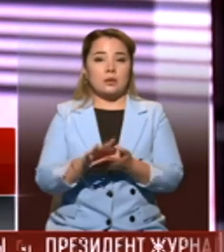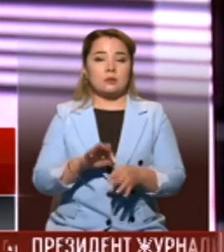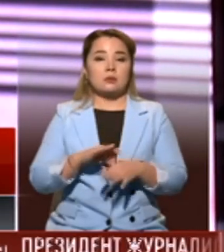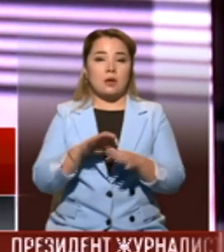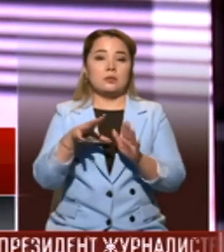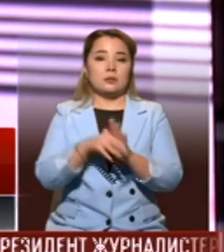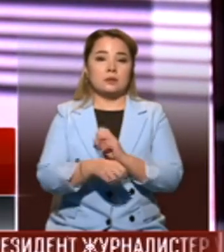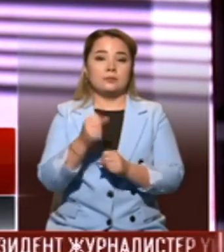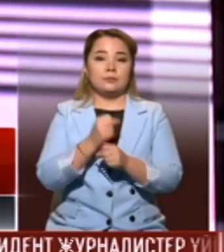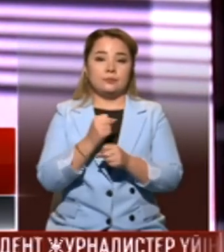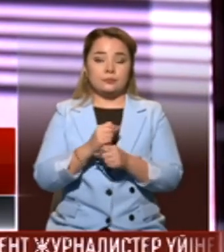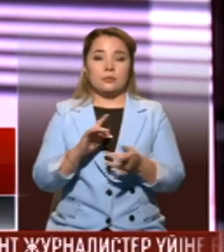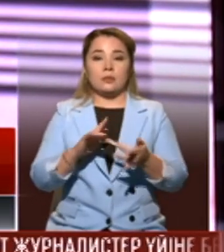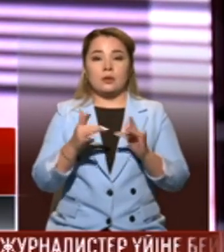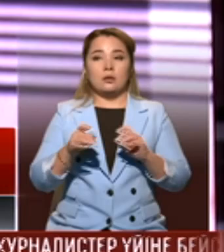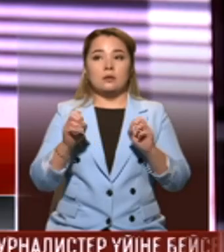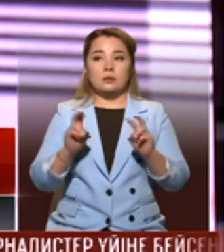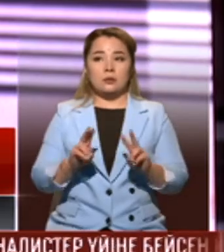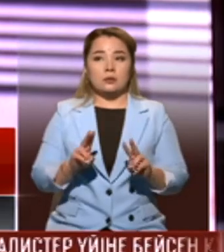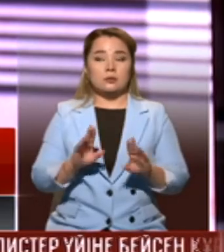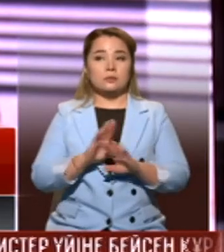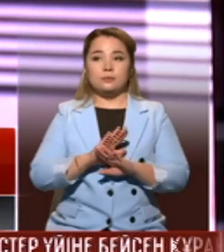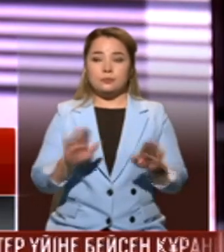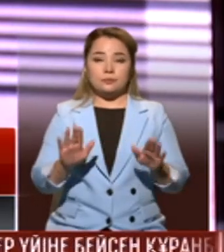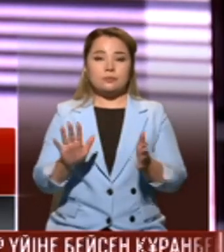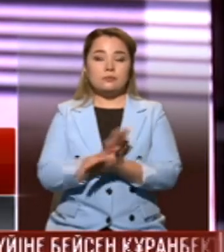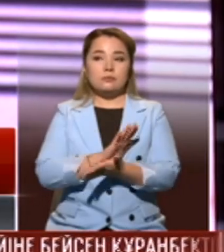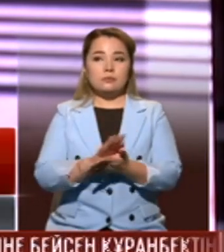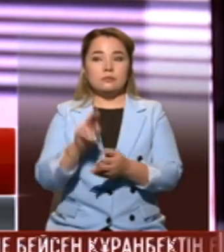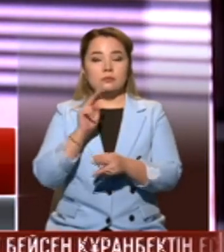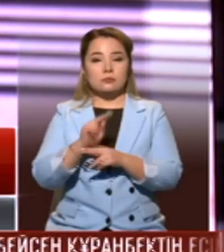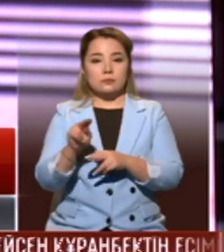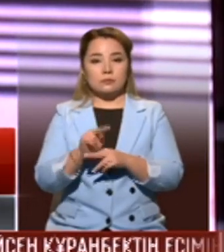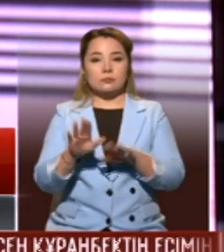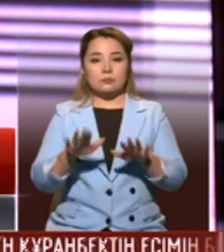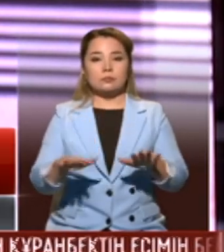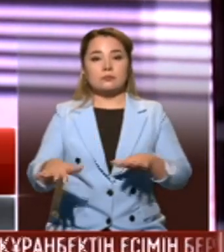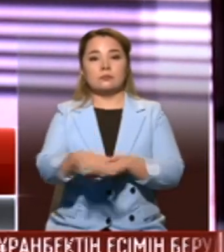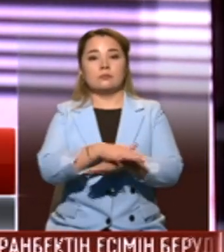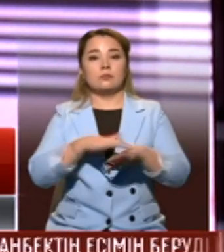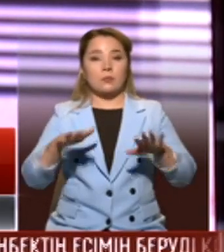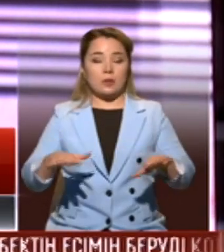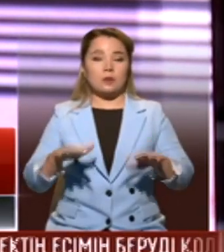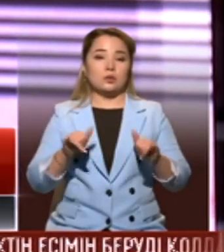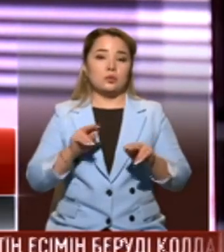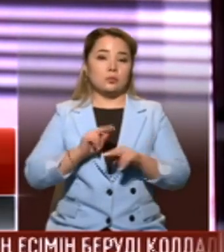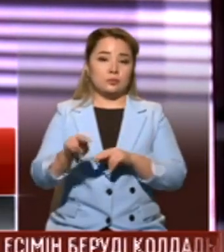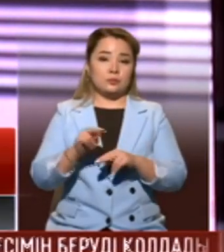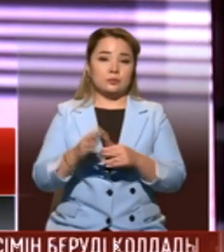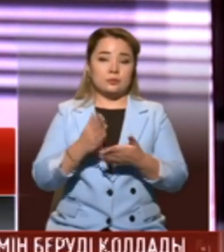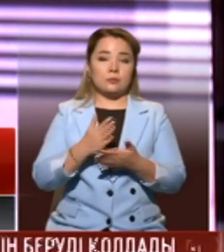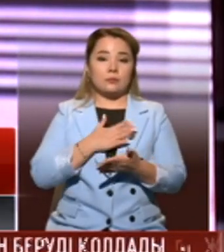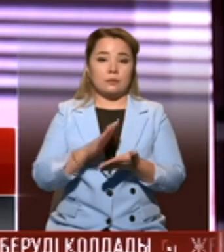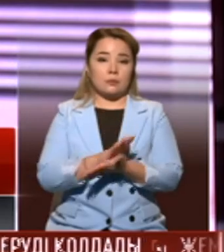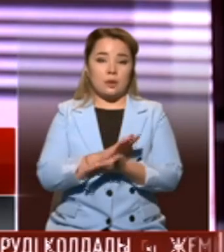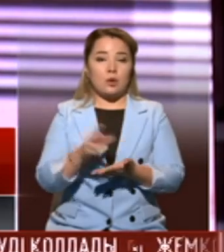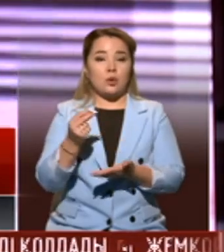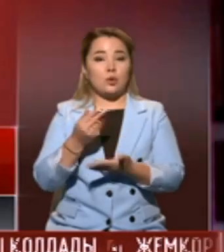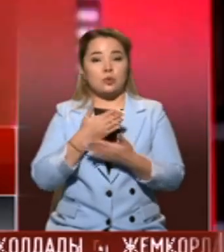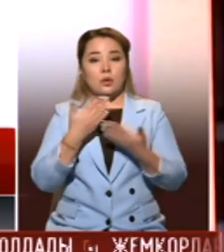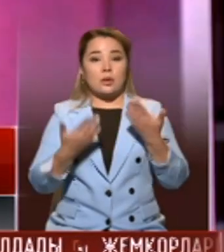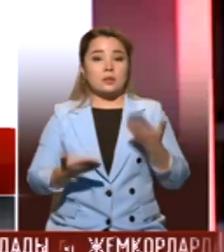өткіздік, яғни онлайн. Жоқ, тегін зал алдық жоқтысынан. Сондықтан бұл жерде бізде қаржы жоқ.